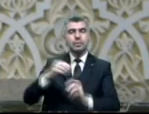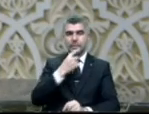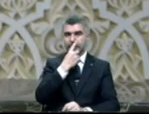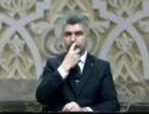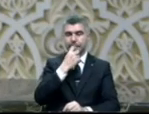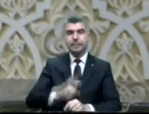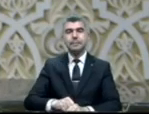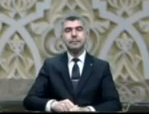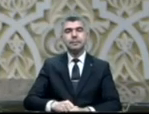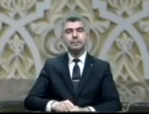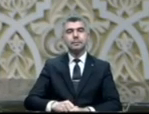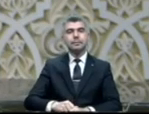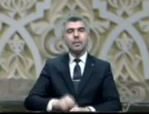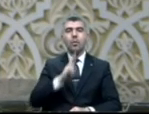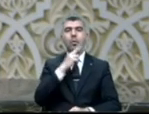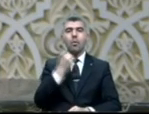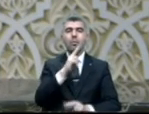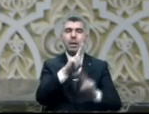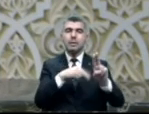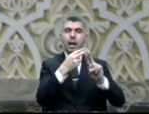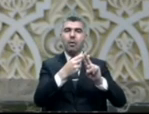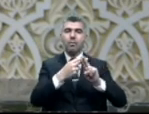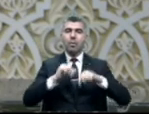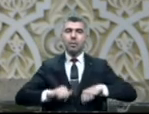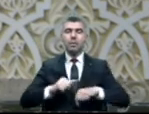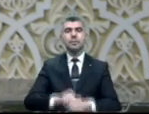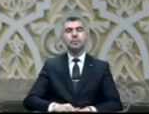شكرا سيد مستشار المحترم. الكلمة للحكومة السيدة الوزيرة، تفضلي.